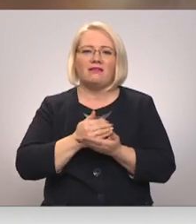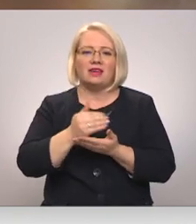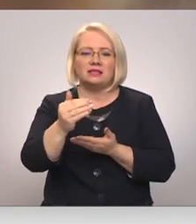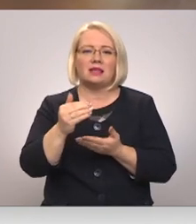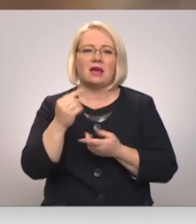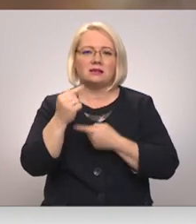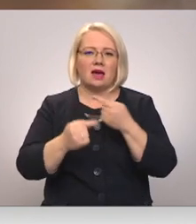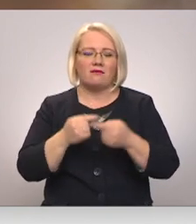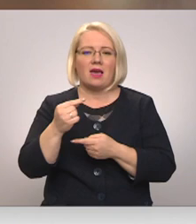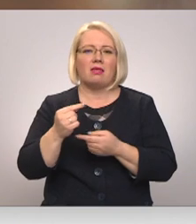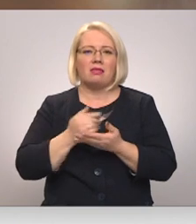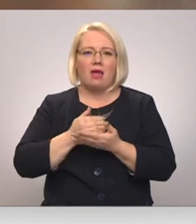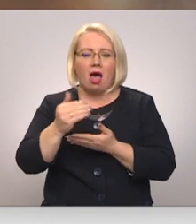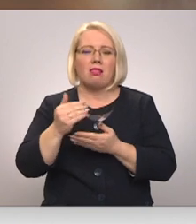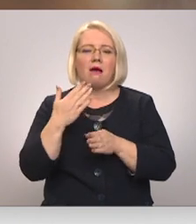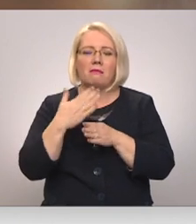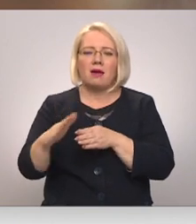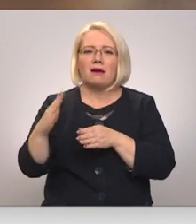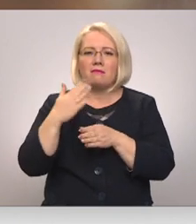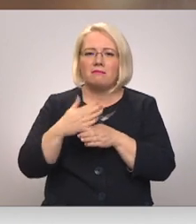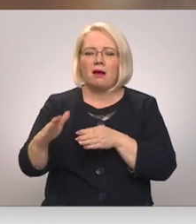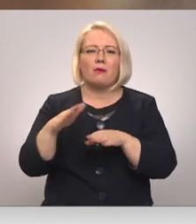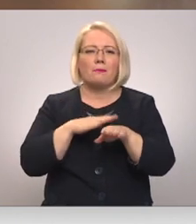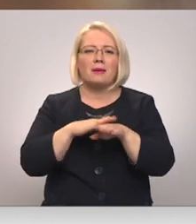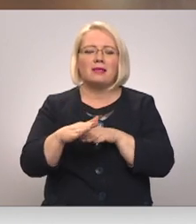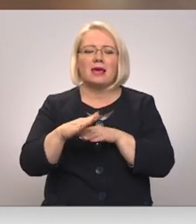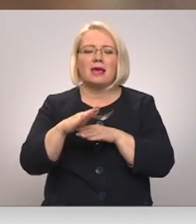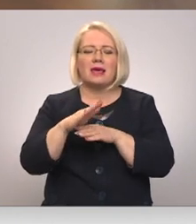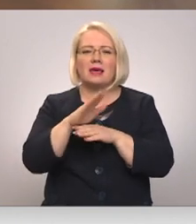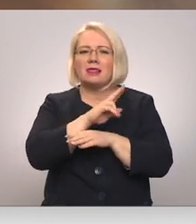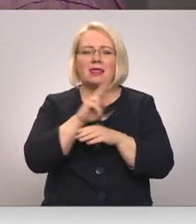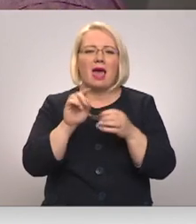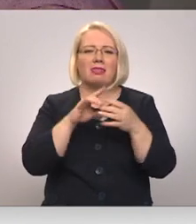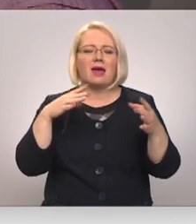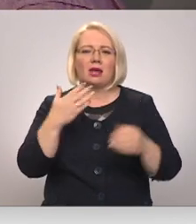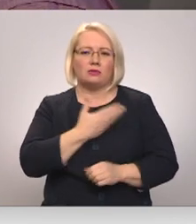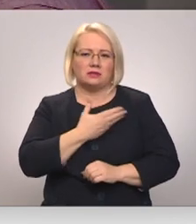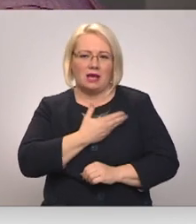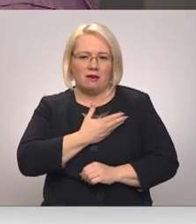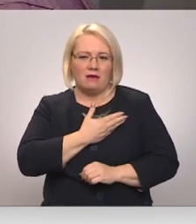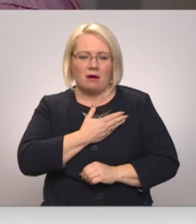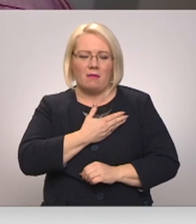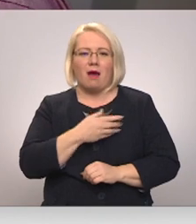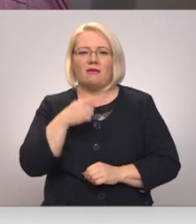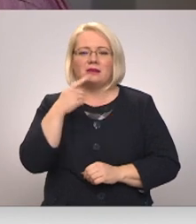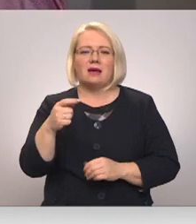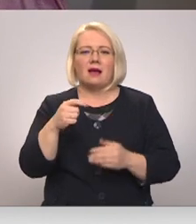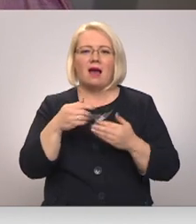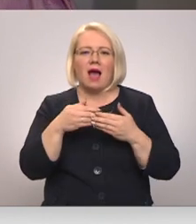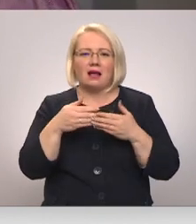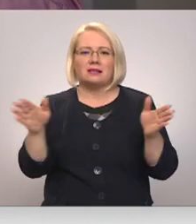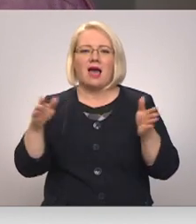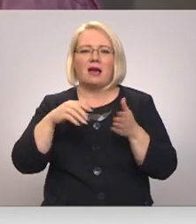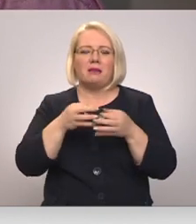ar vien vairāk ar maziem solīšiem uz pilnīgu, absolūtu neatkarīgu dzīvi. Atslēga brīvībai. Tā klienti saka